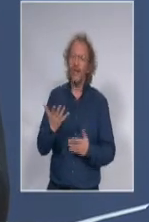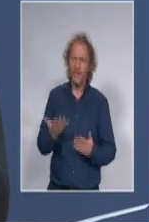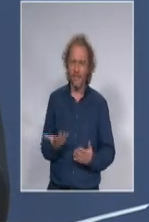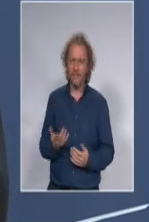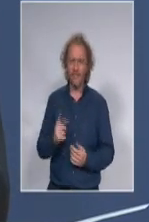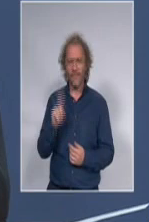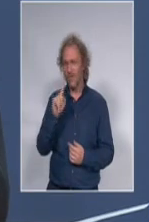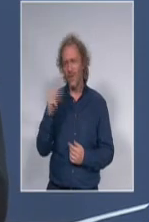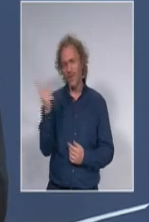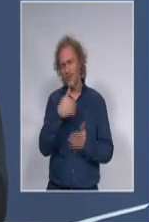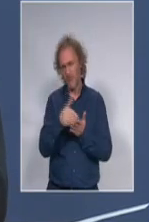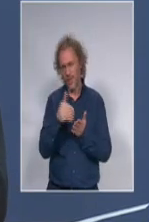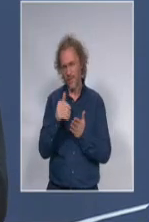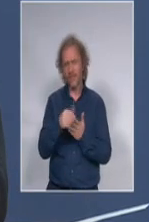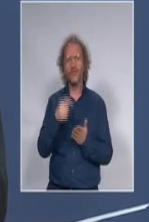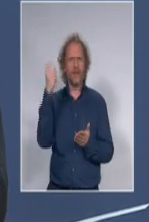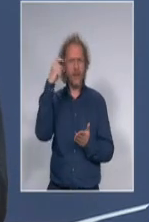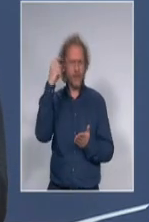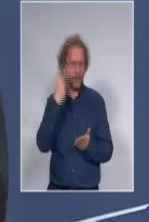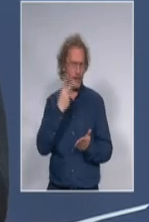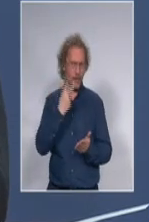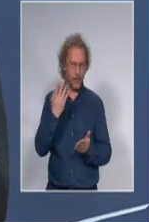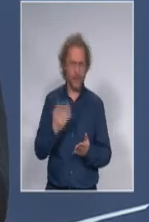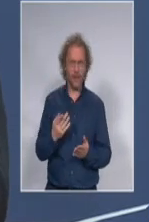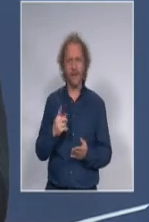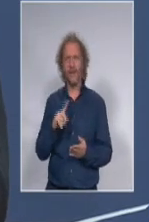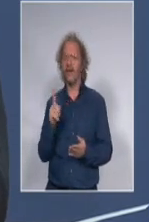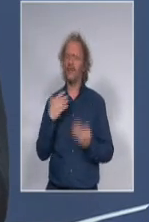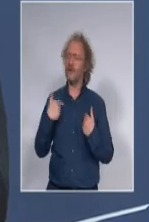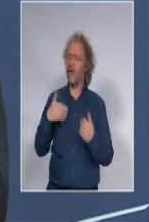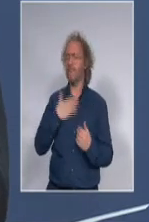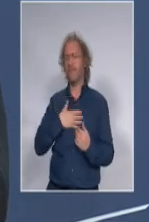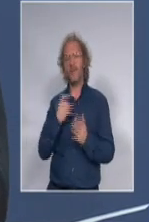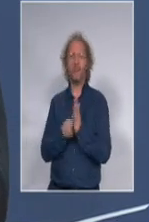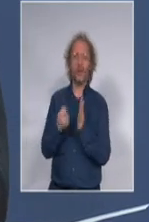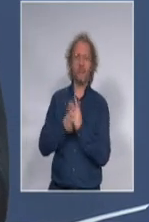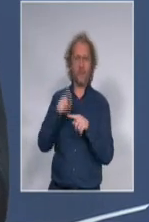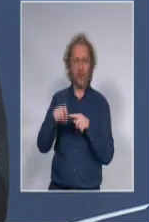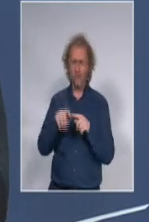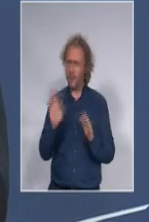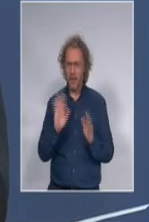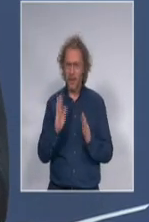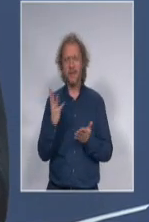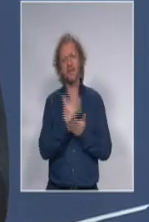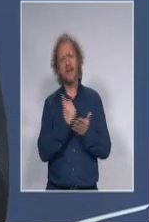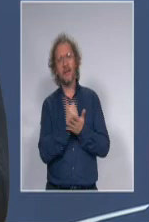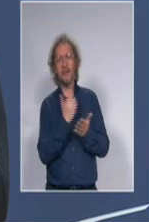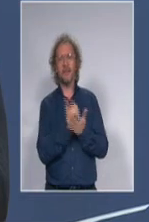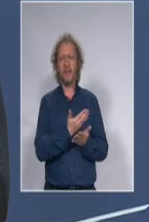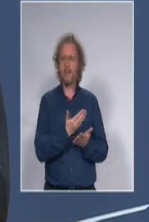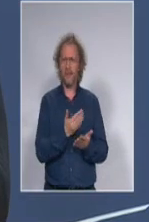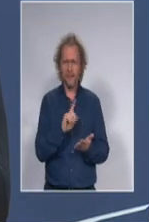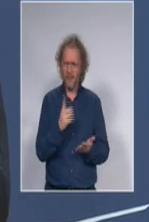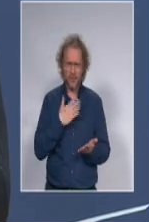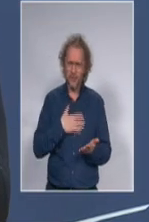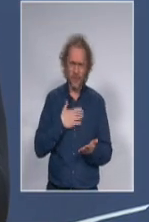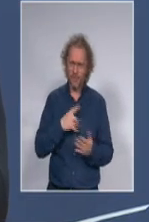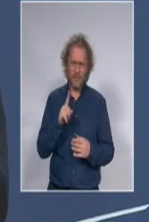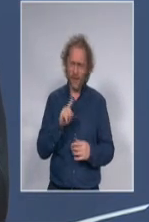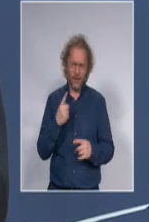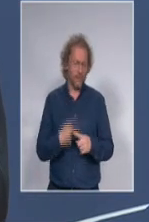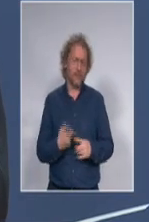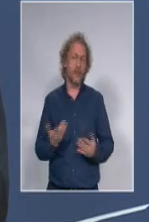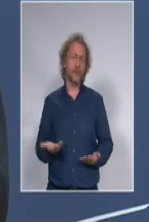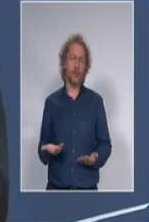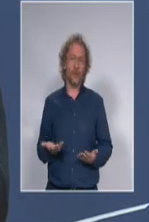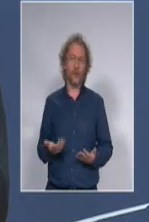Ne zato što mi ne želimo da prodamo nešto, ne zato što ne želi neko da zaradi od trgovinskih lanaca, već zato što ne želimo da ni